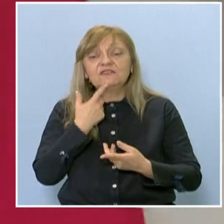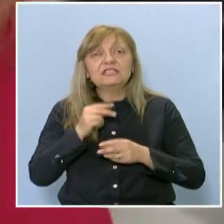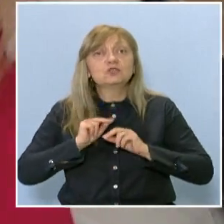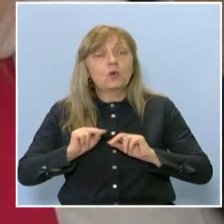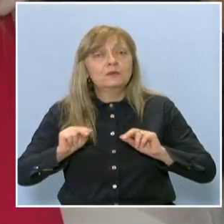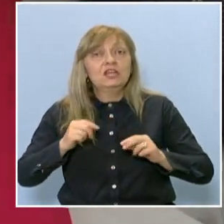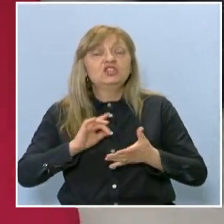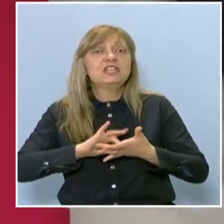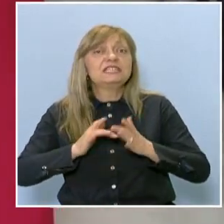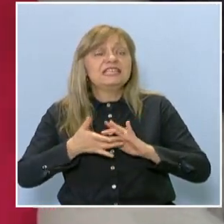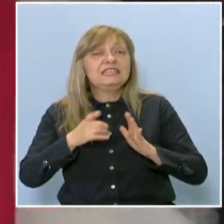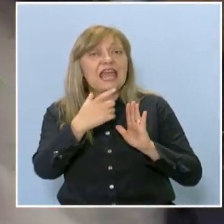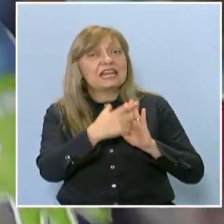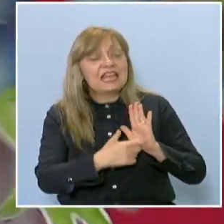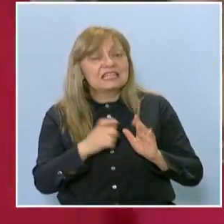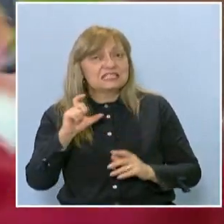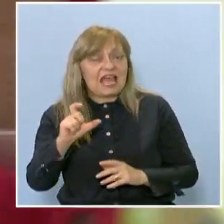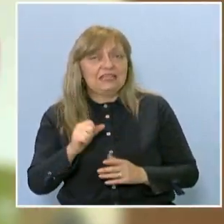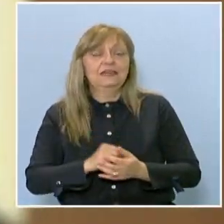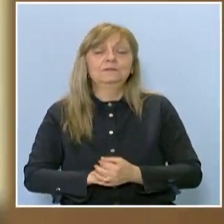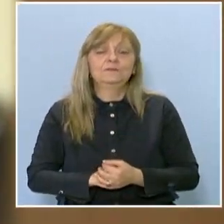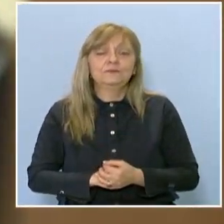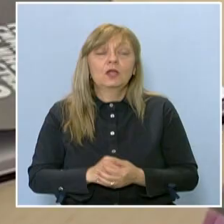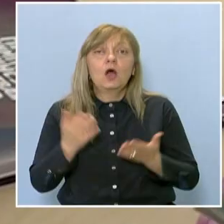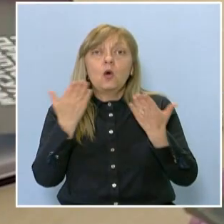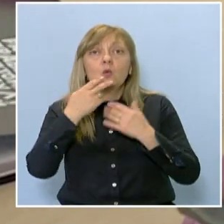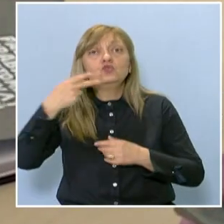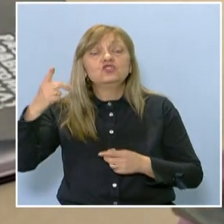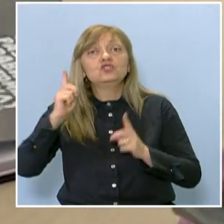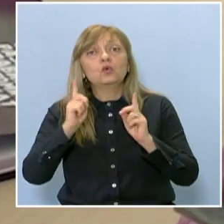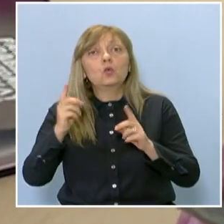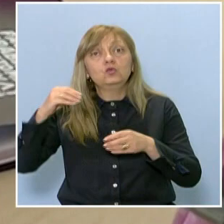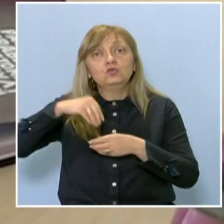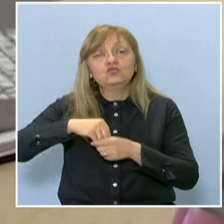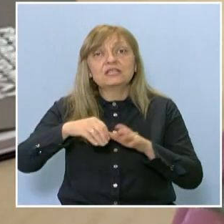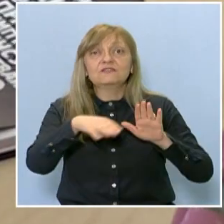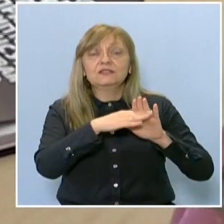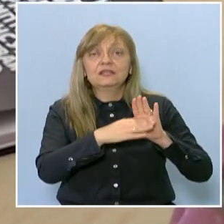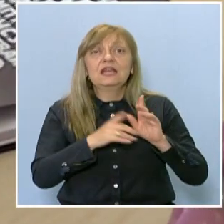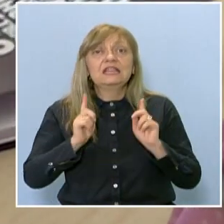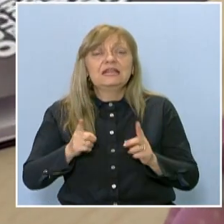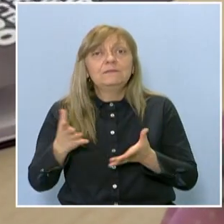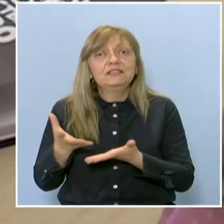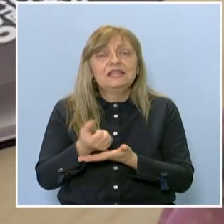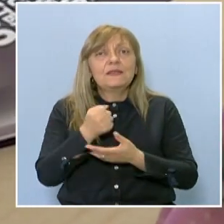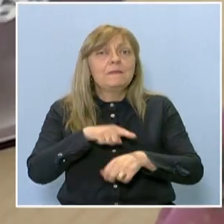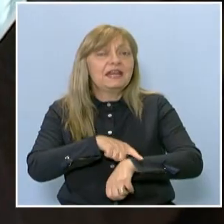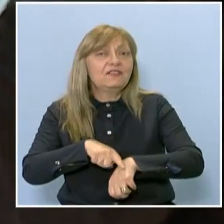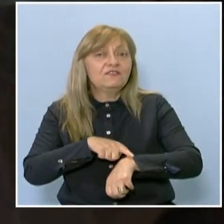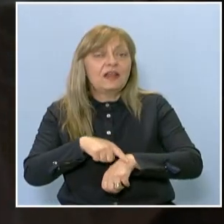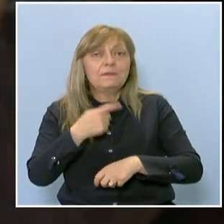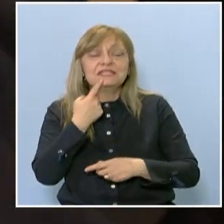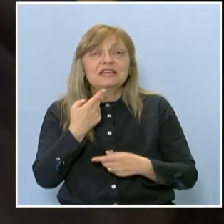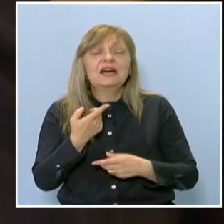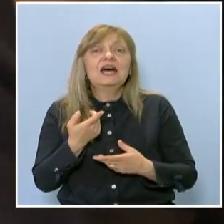112 от училища и градини, от учители и родители. Училищата, които участват в програмата, трябва само да намерят време в часовете за